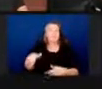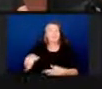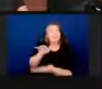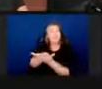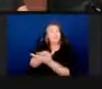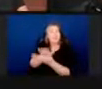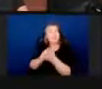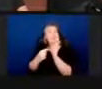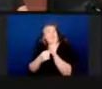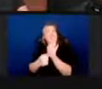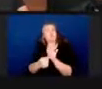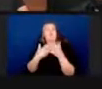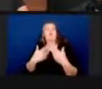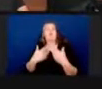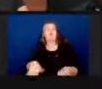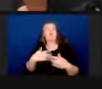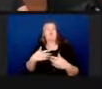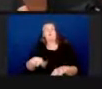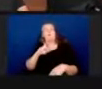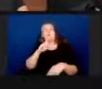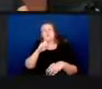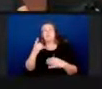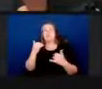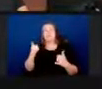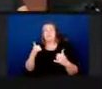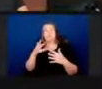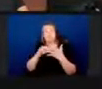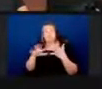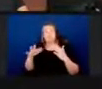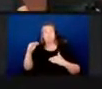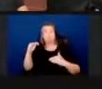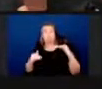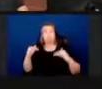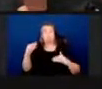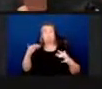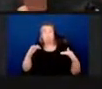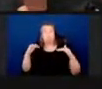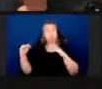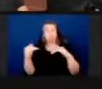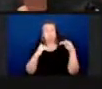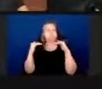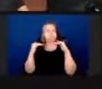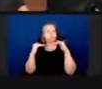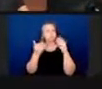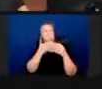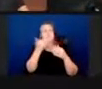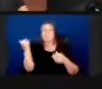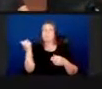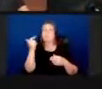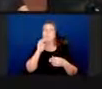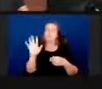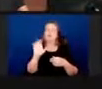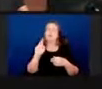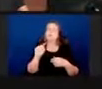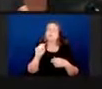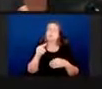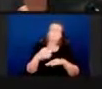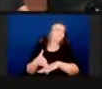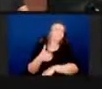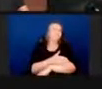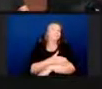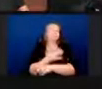naweza kuzungumzia kuhusu modeli hii ya masomo, lakini kwa kweli tumeweza kupata